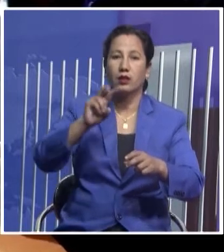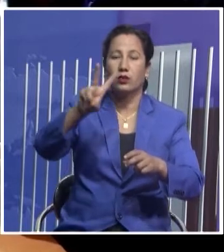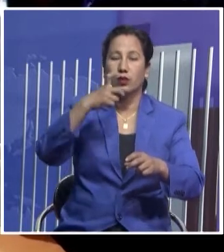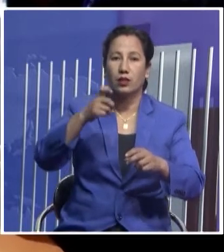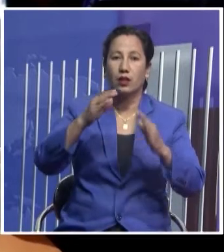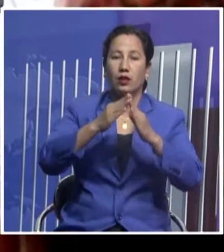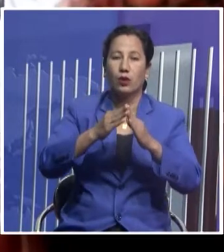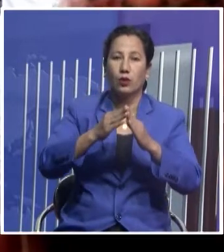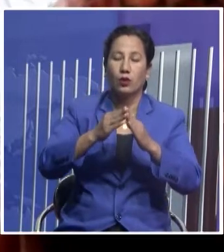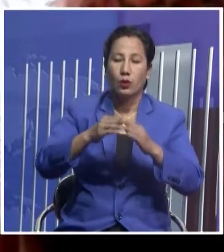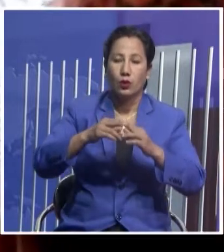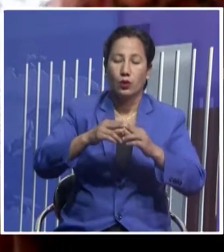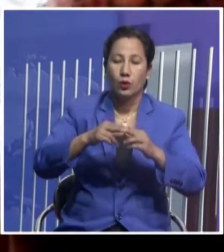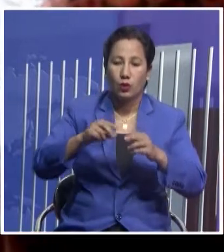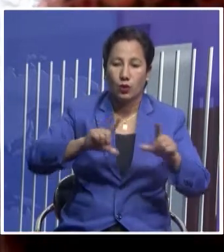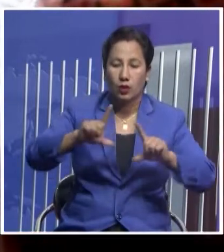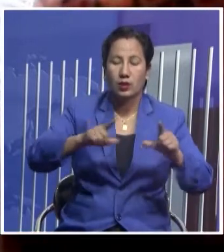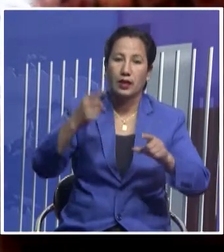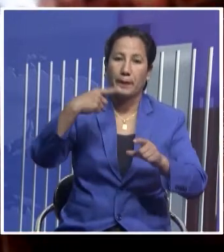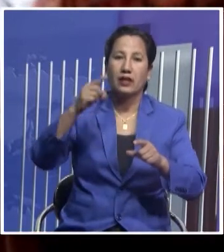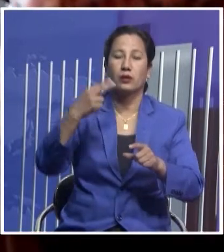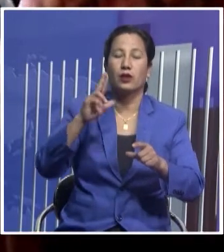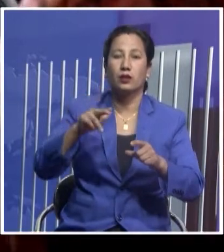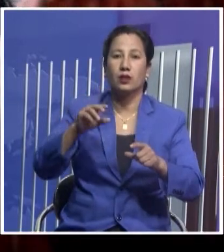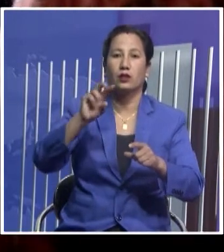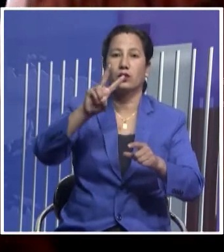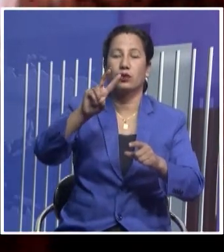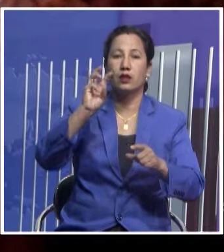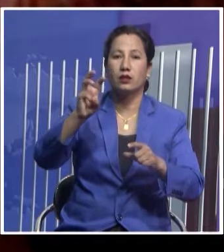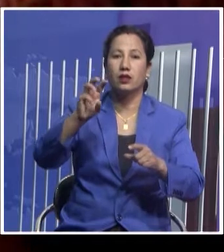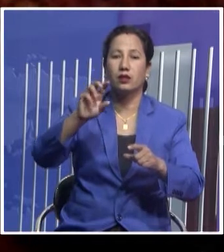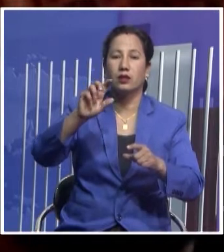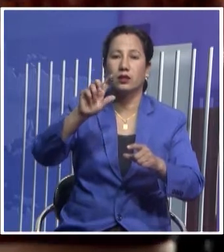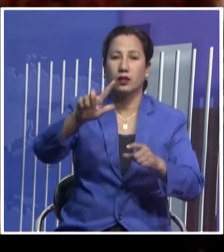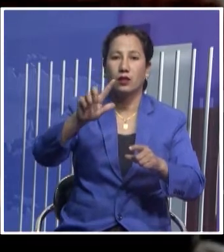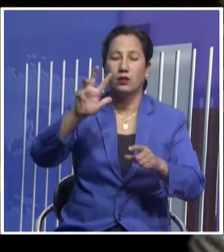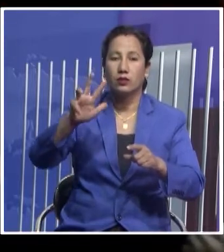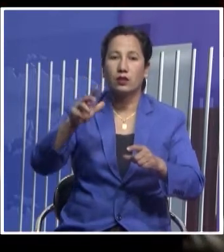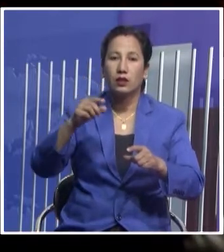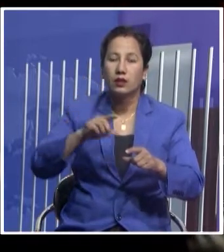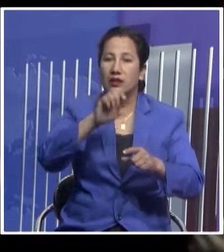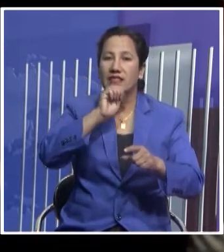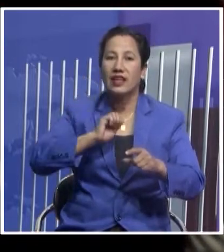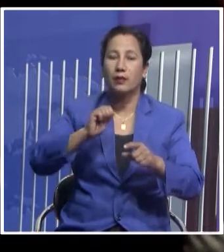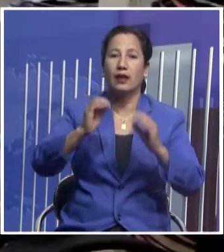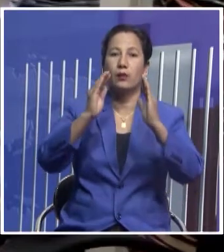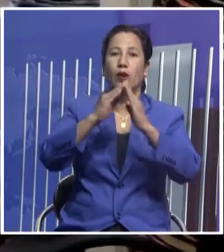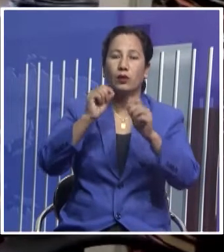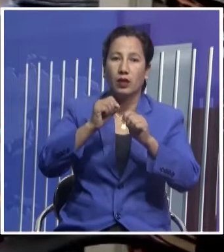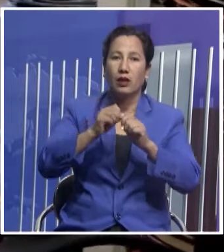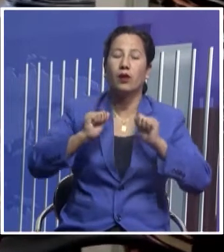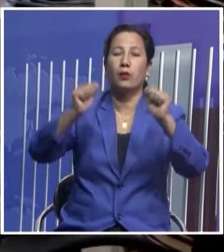मात्रै नक्सा पास भएको छ। घोराई उपमहानगरपालिकाले 2069 सालबाट भूकम्प प्रतिरोधी भवन बनाउने अभियान थाले